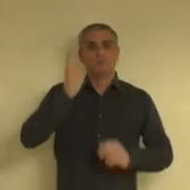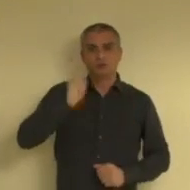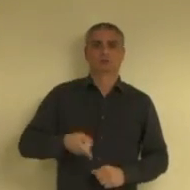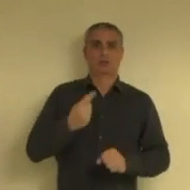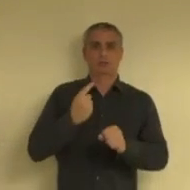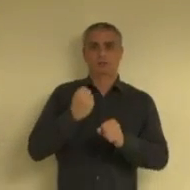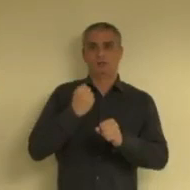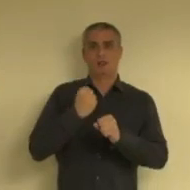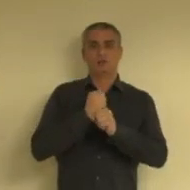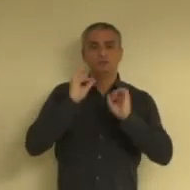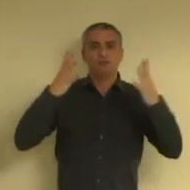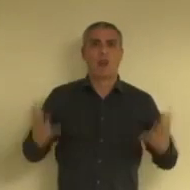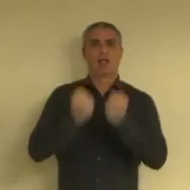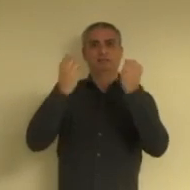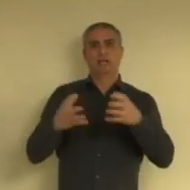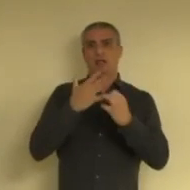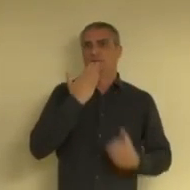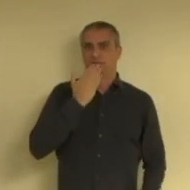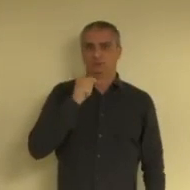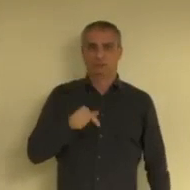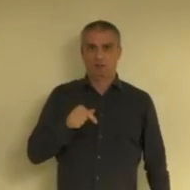שצריך להציל את עם ישראל.